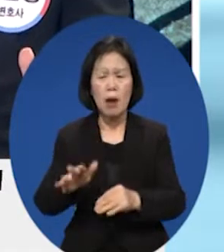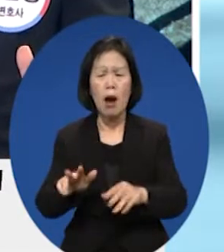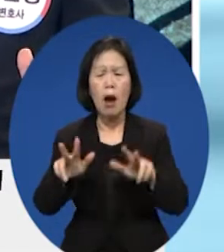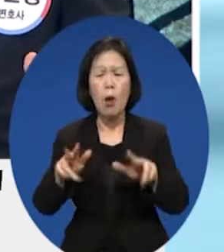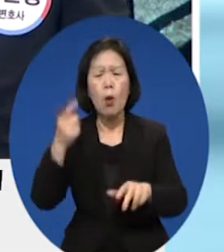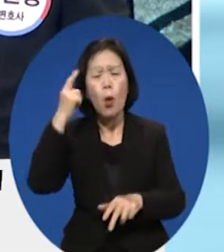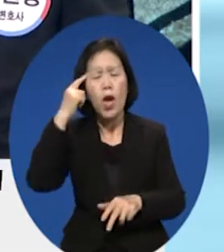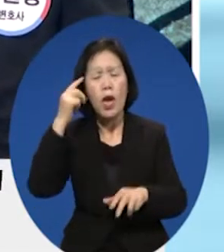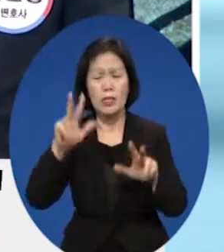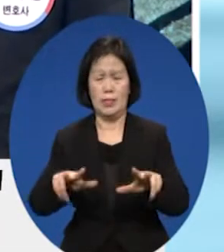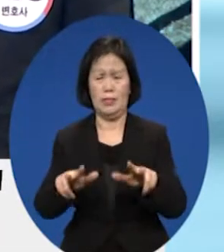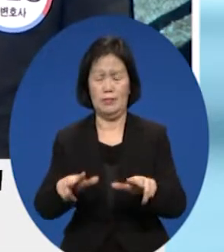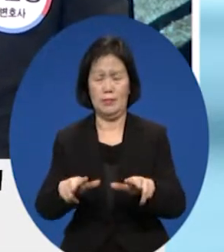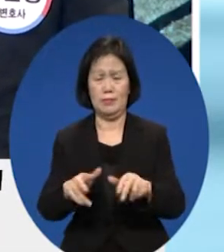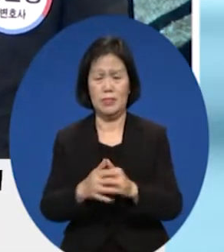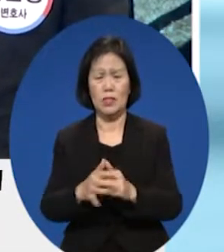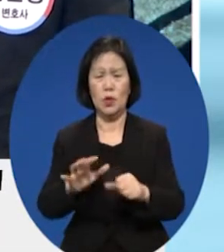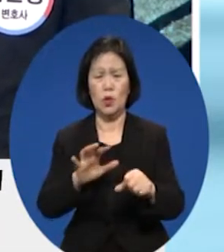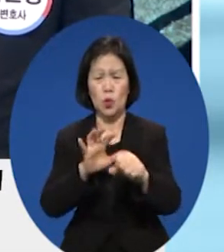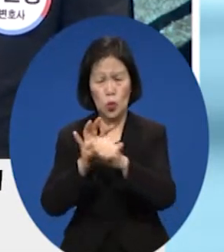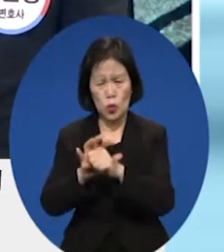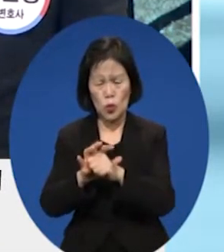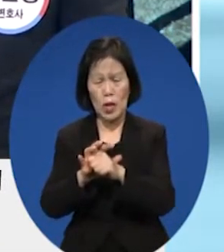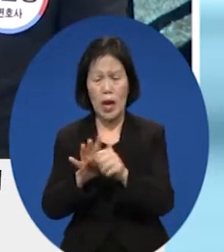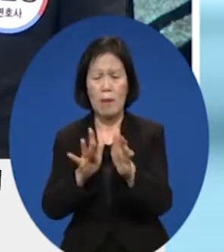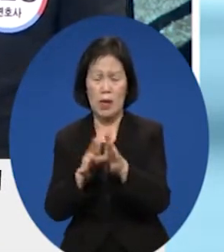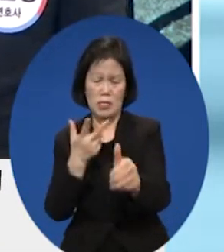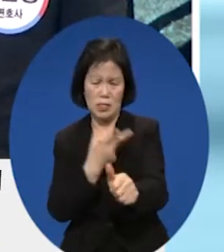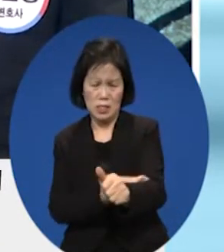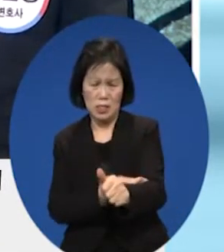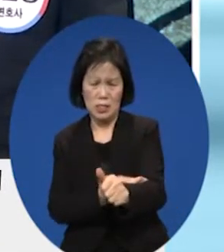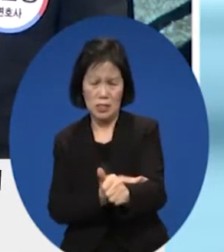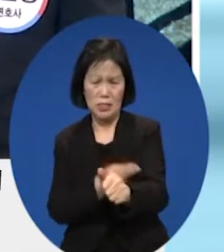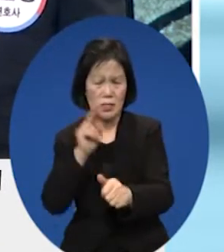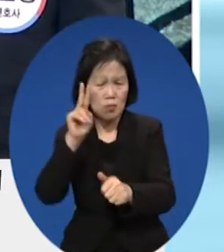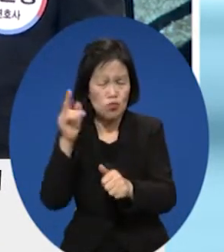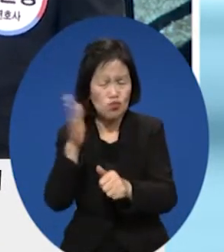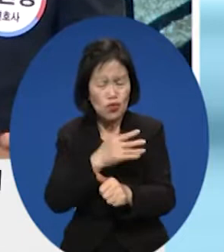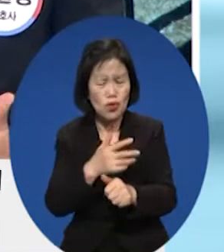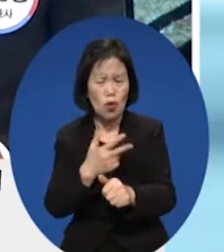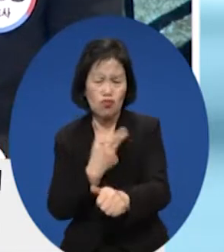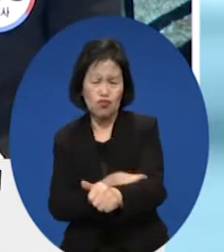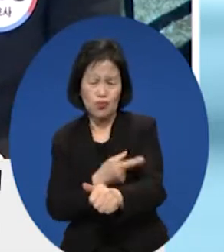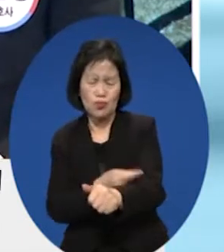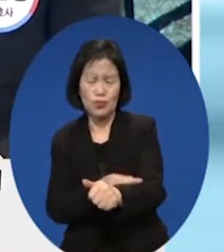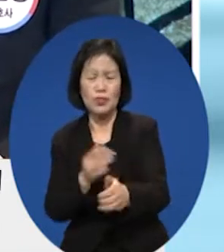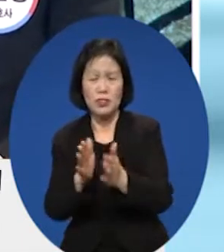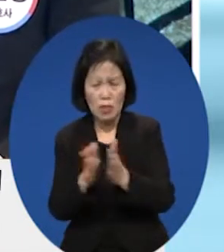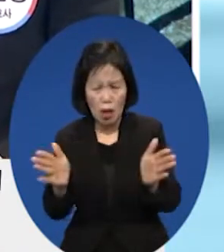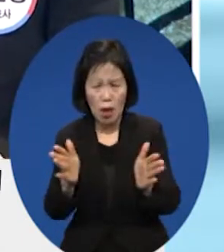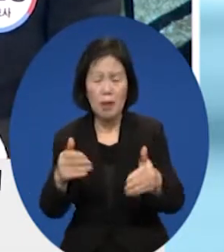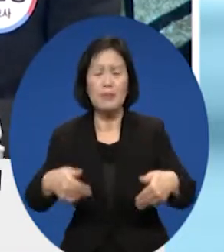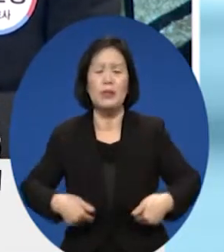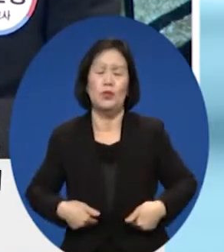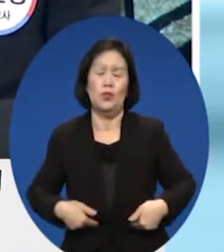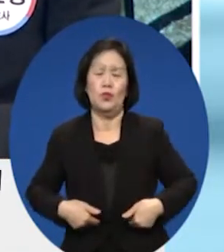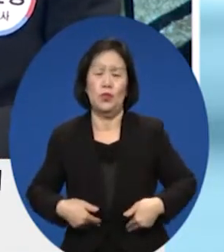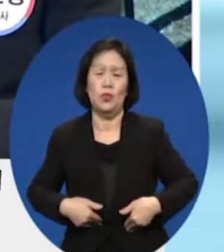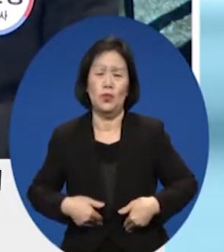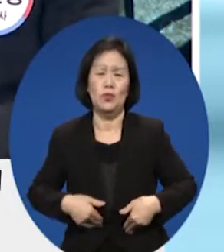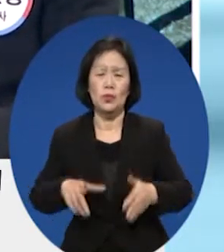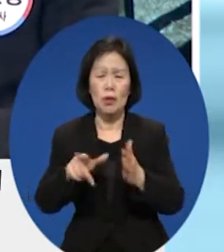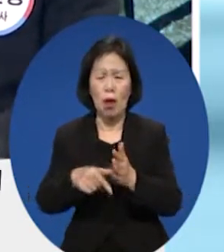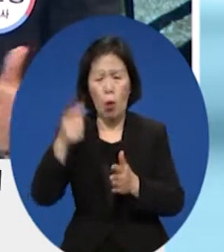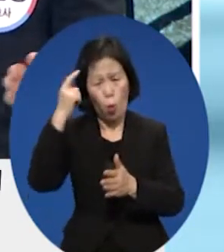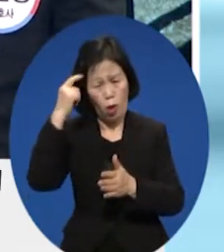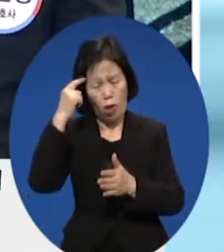지금 한참 이제 그것도 이제 백신이 들어와서 이제 내일 모레부터 해서 국민들에게 백신을 접종해야 될 이 시점에서